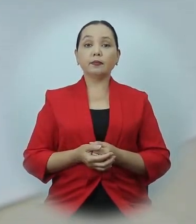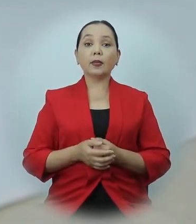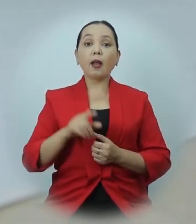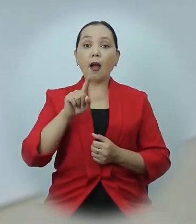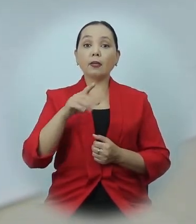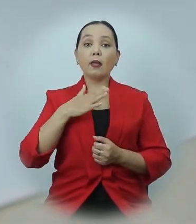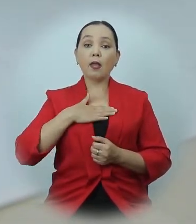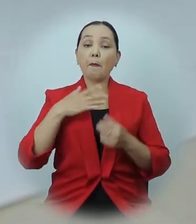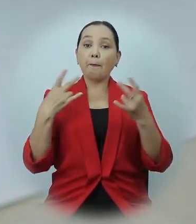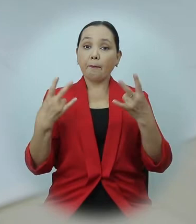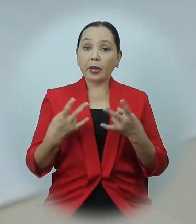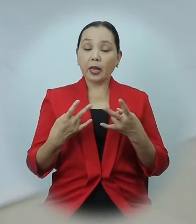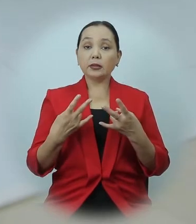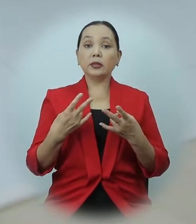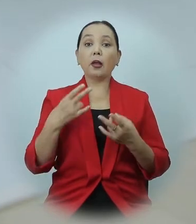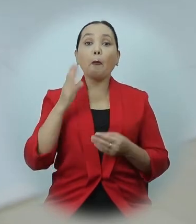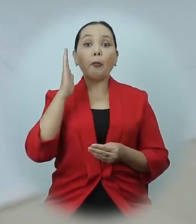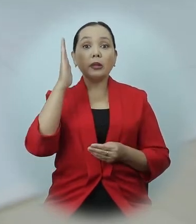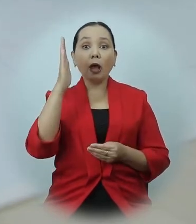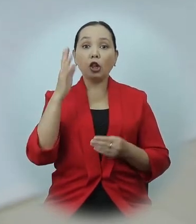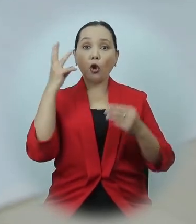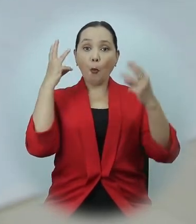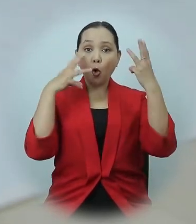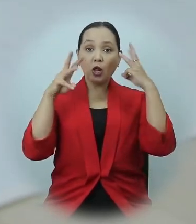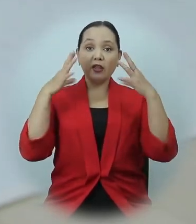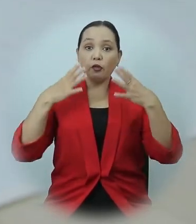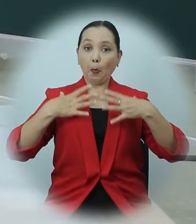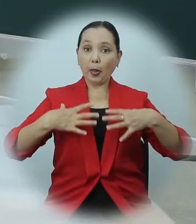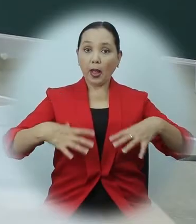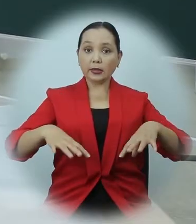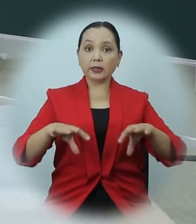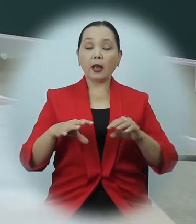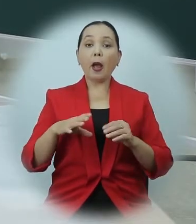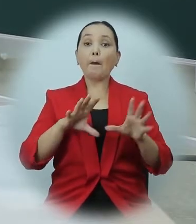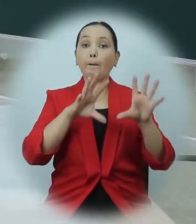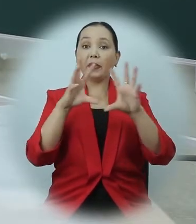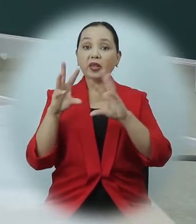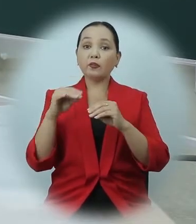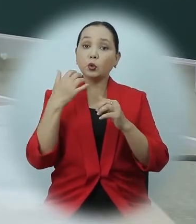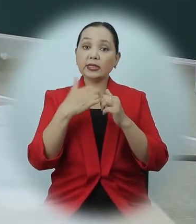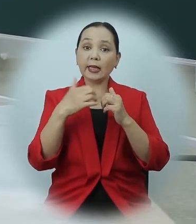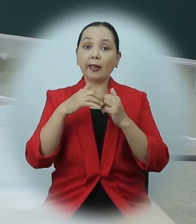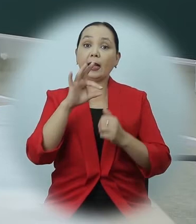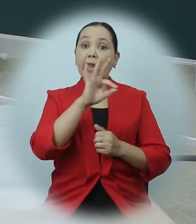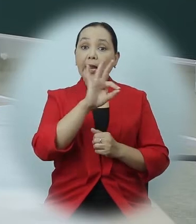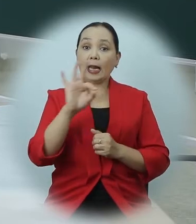Она нам пригодится при дальнейшем моделировании платья. Переводим среднюю